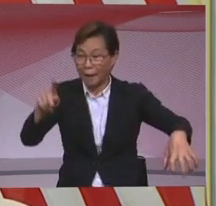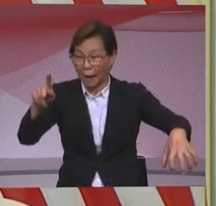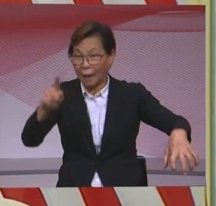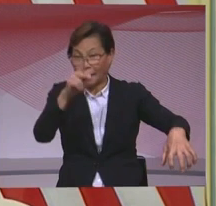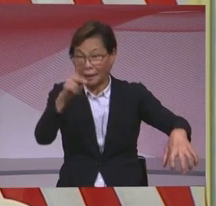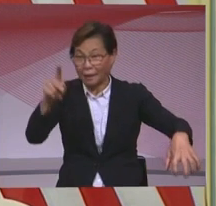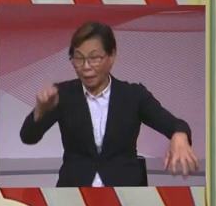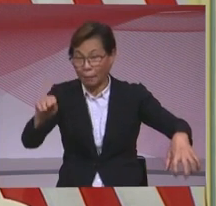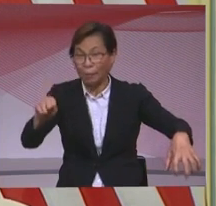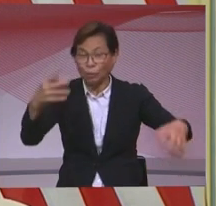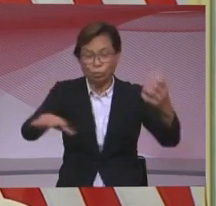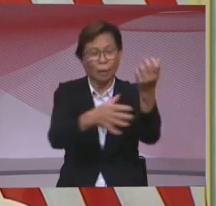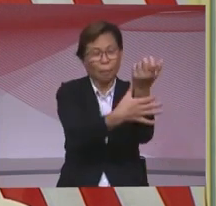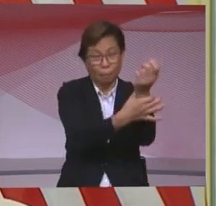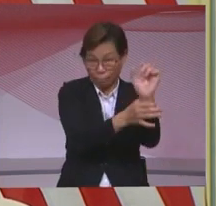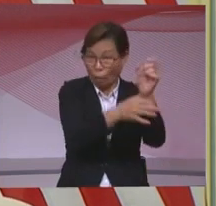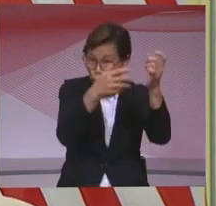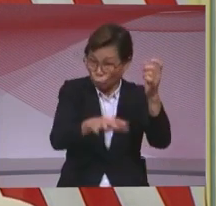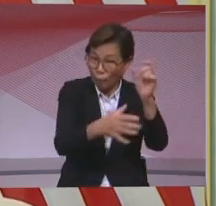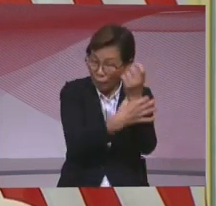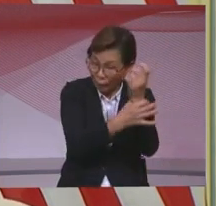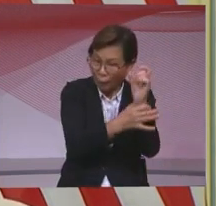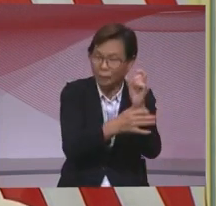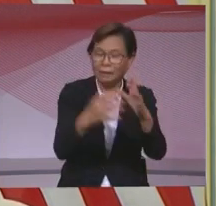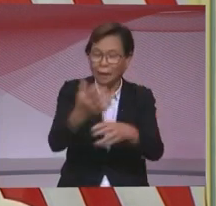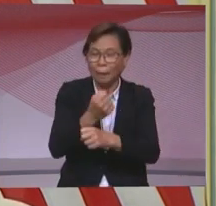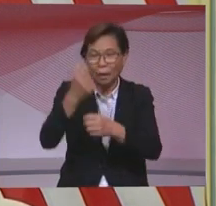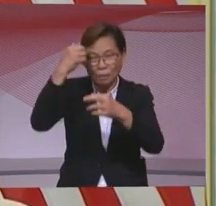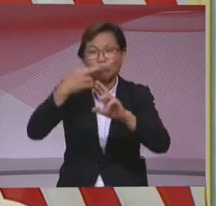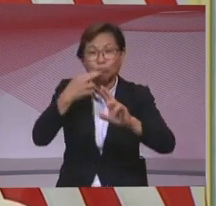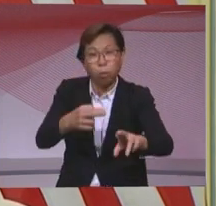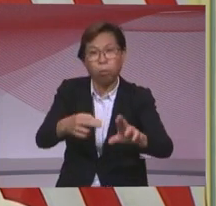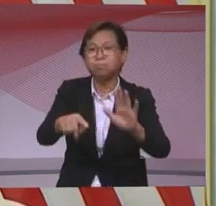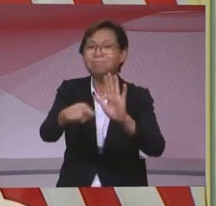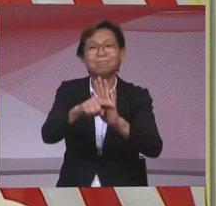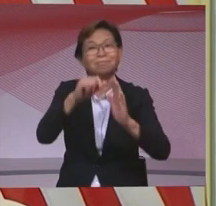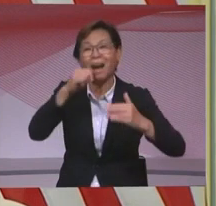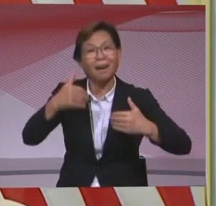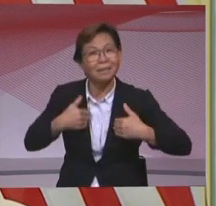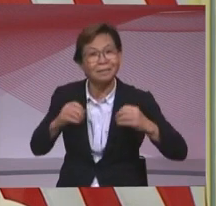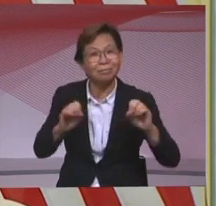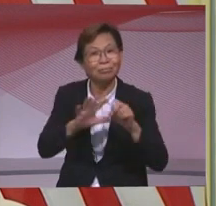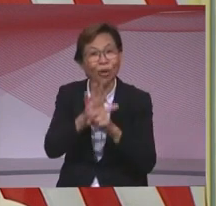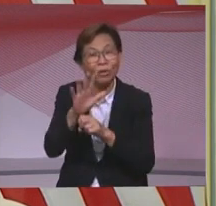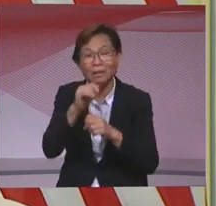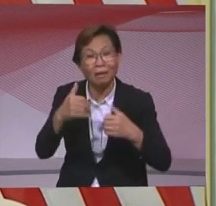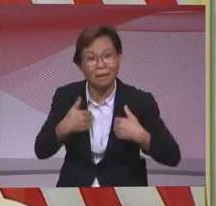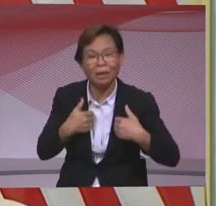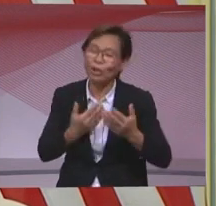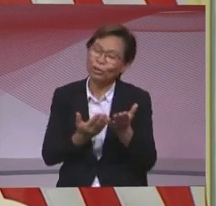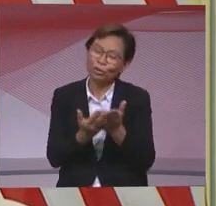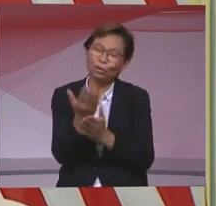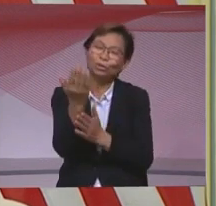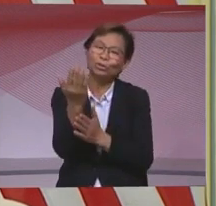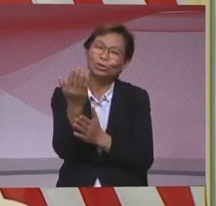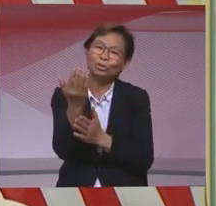mereka yang dah memakai gelang, bila dapat saja keputusan negatif, mereka terus boleh ke